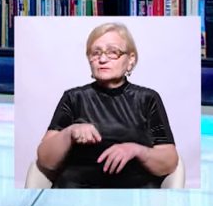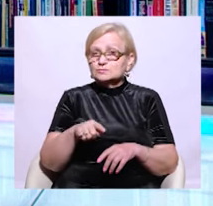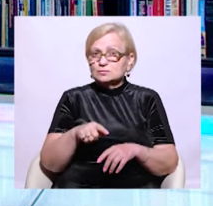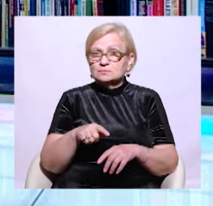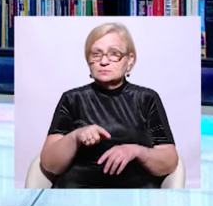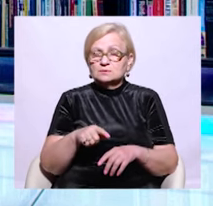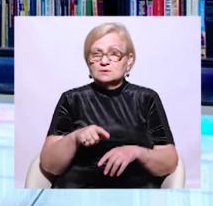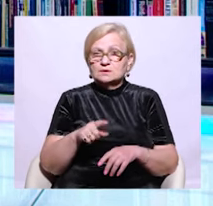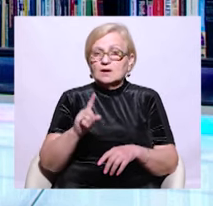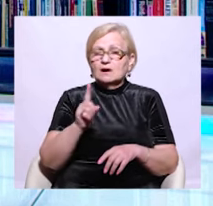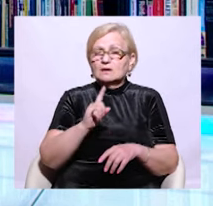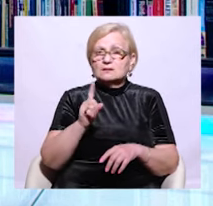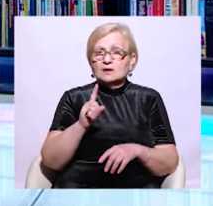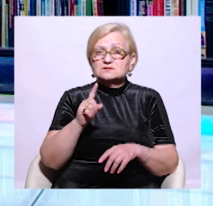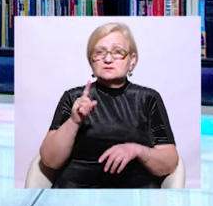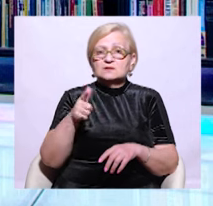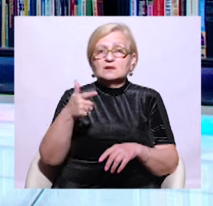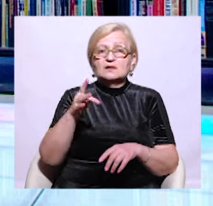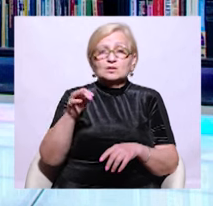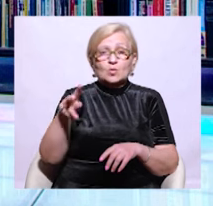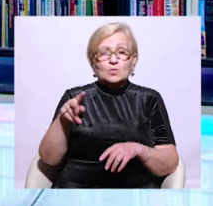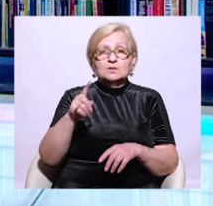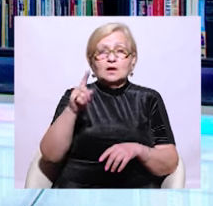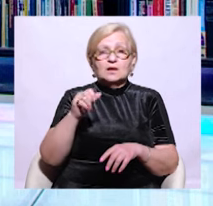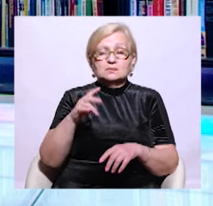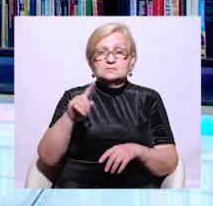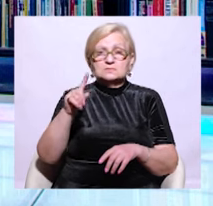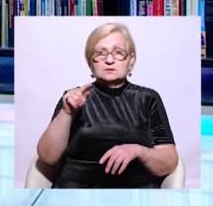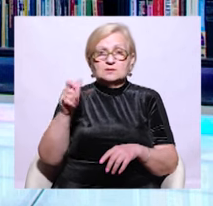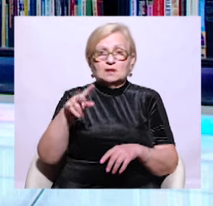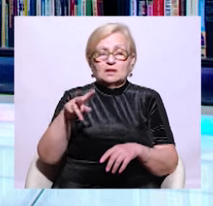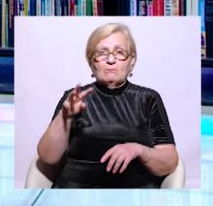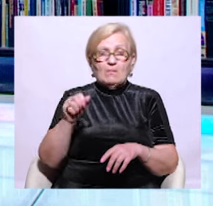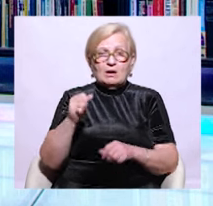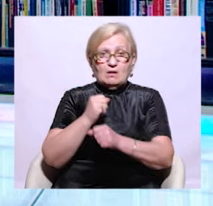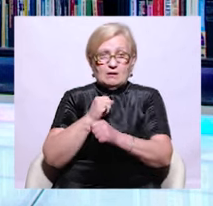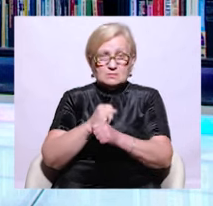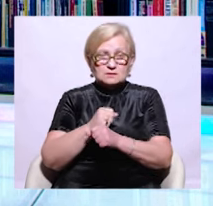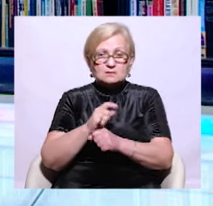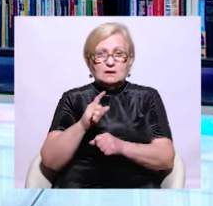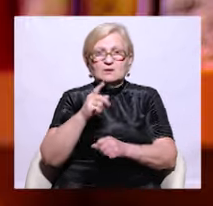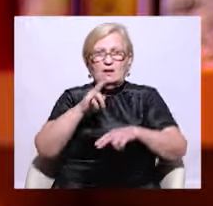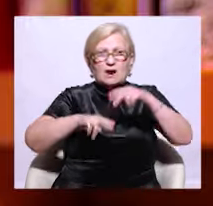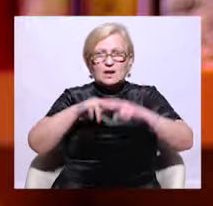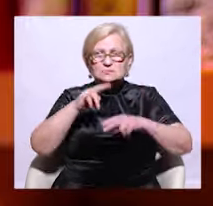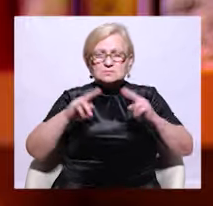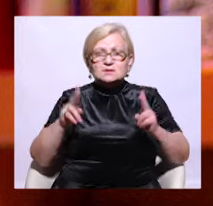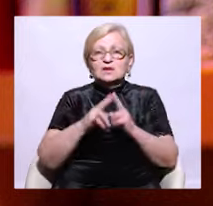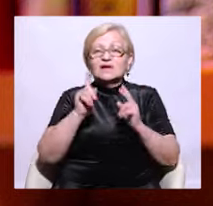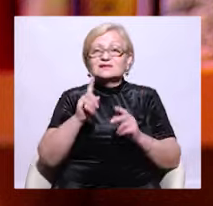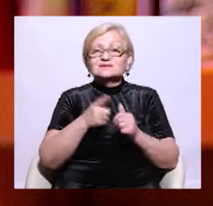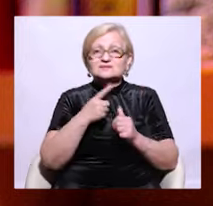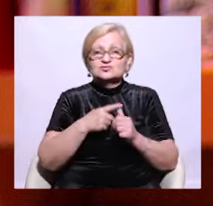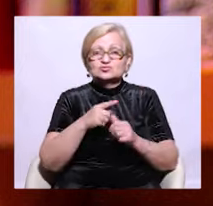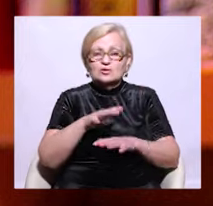რომ ის, რაც გრიგოლ ხანძთელმა გააკეთა, ეს იყო ფუნდამენტის შექმნა საიმისოდ,